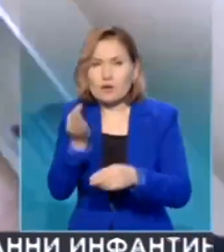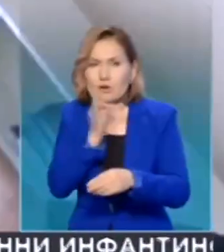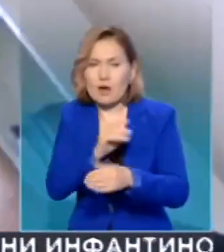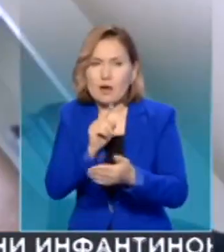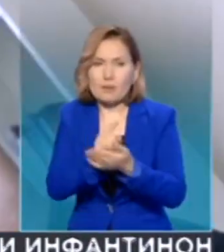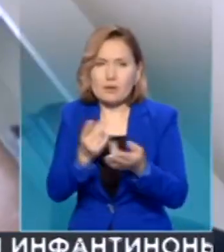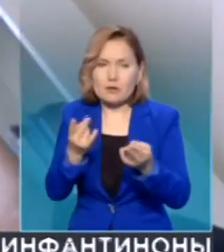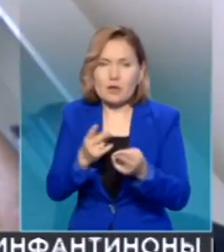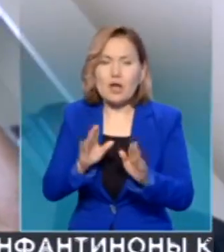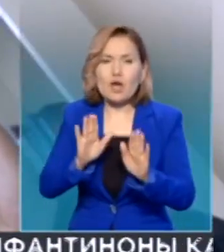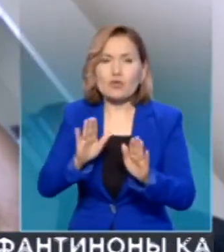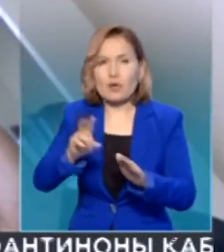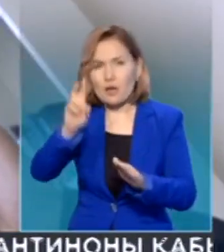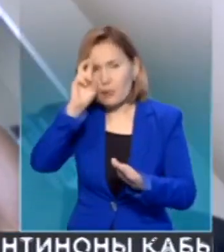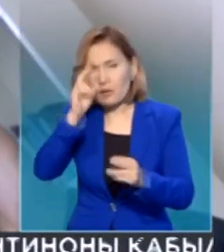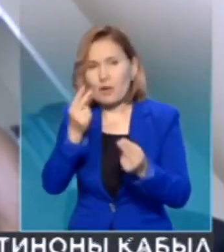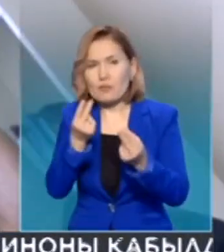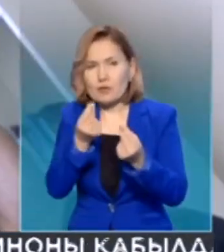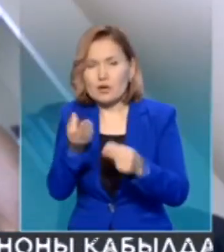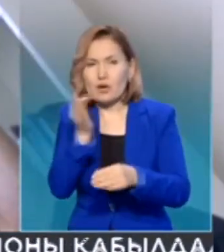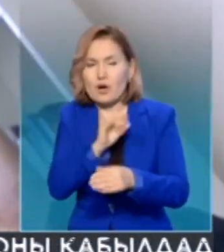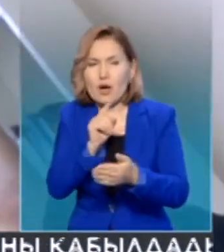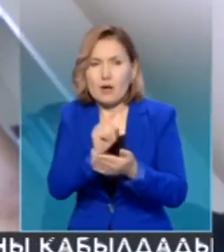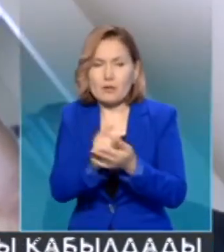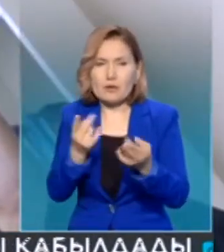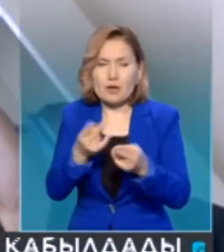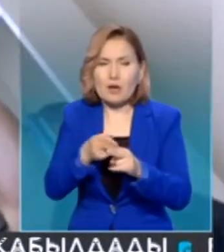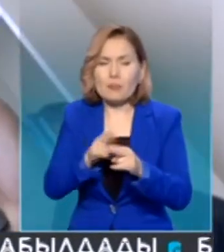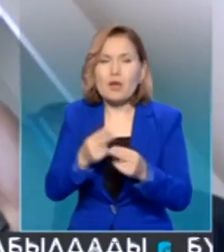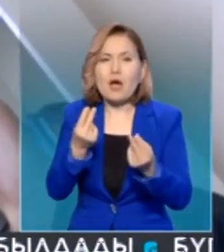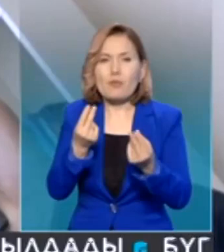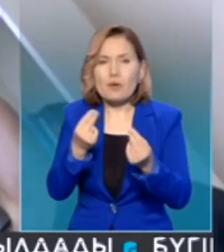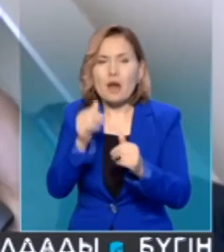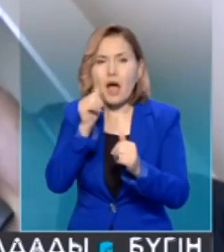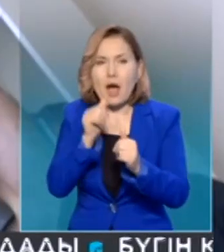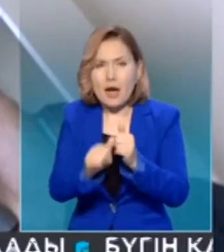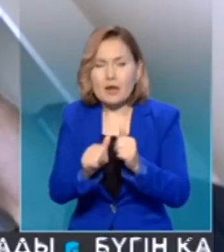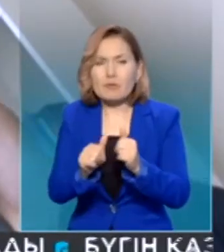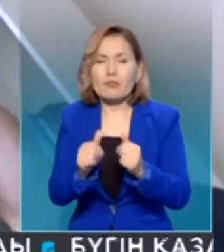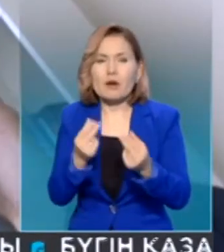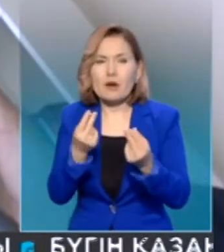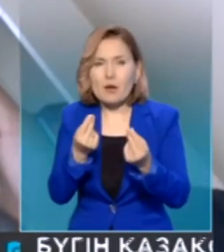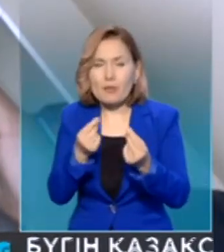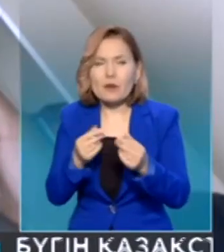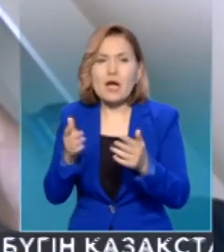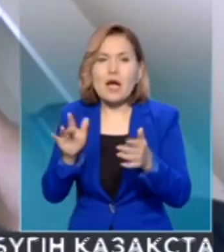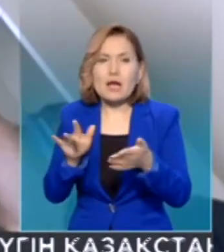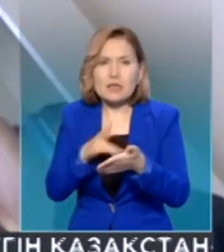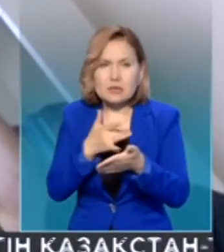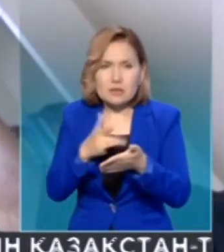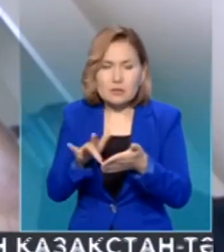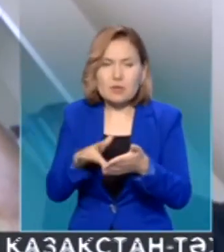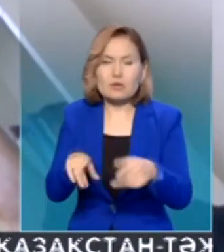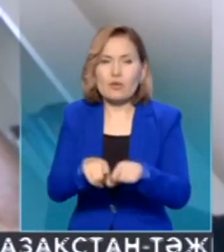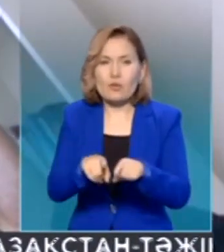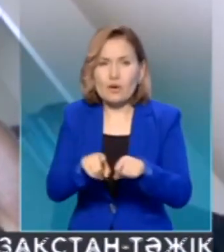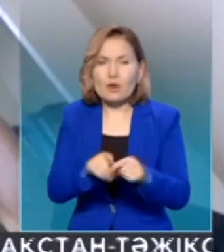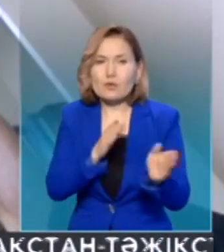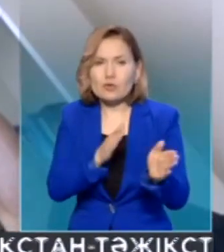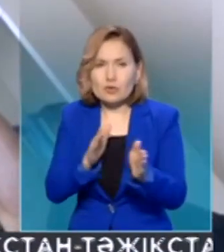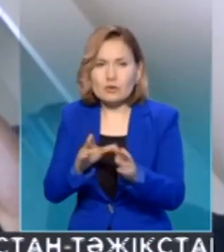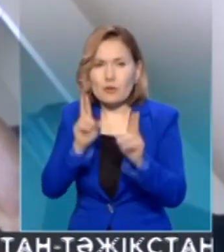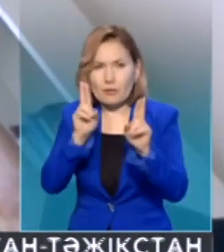дейді. Тек қана бюджетке түсу керек, себебі бюджеттің ақшасының әрбір тиынына есептейтін оның былай жүйесі